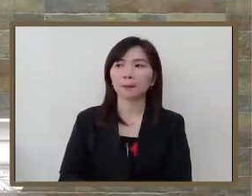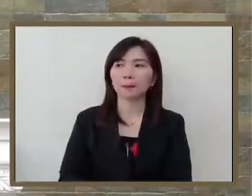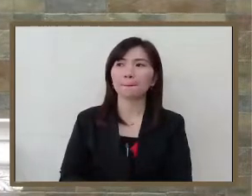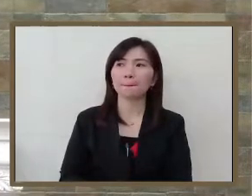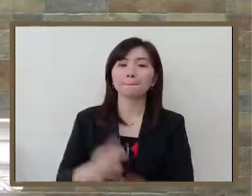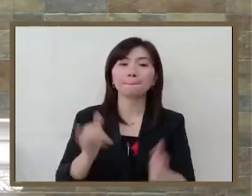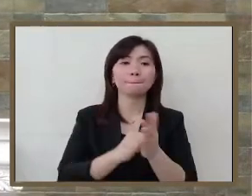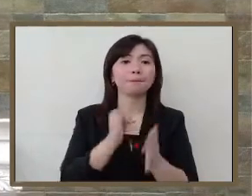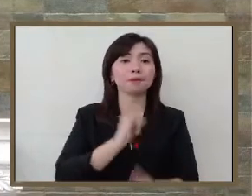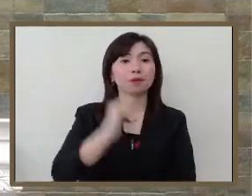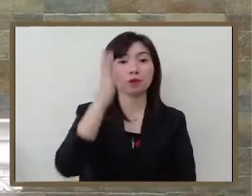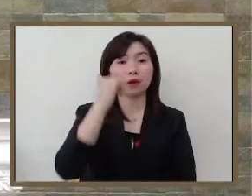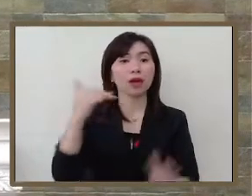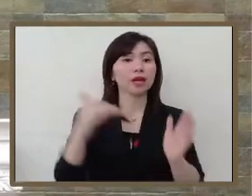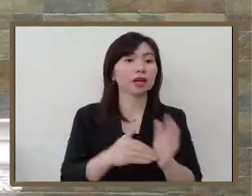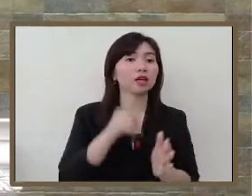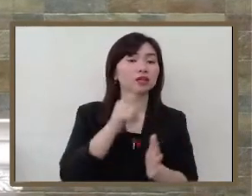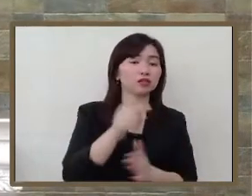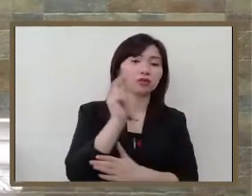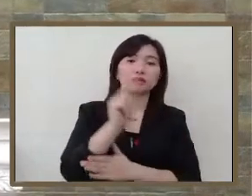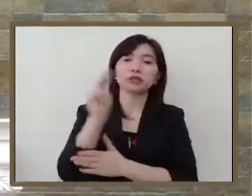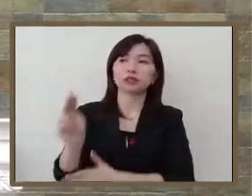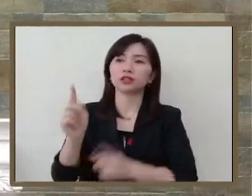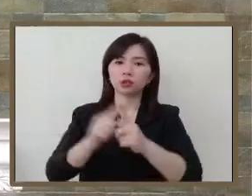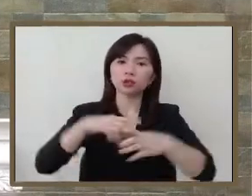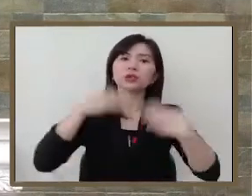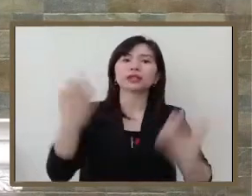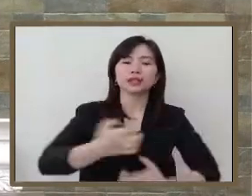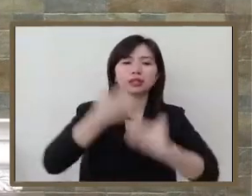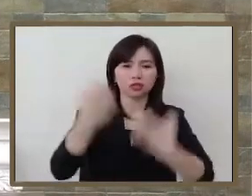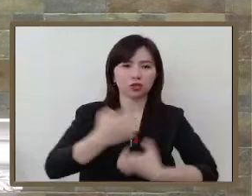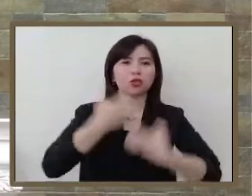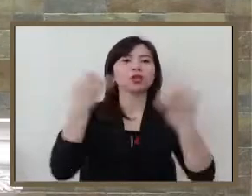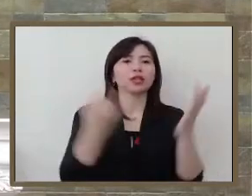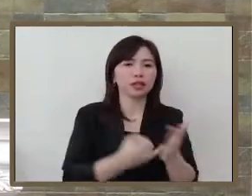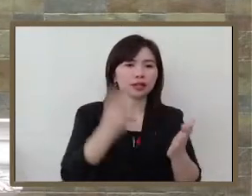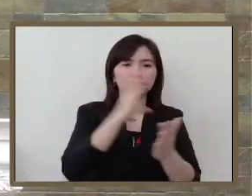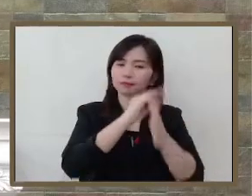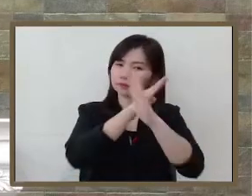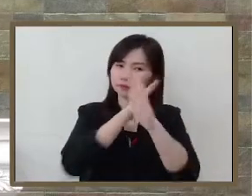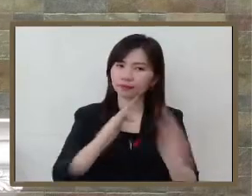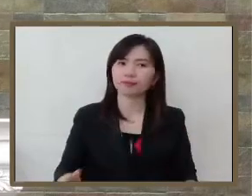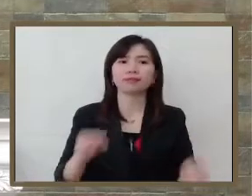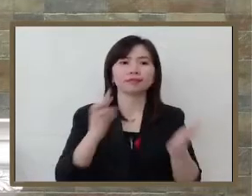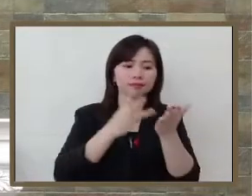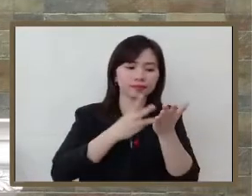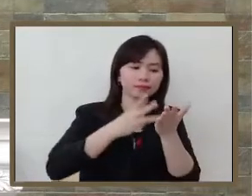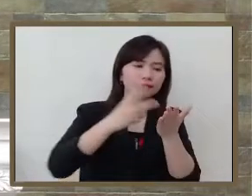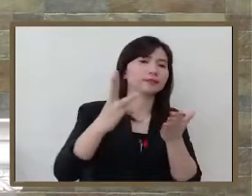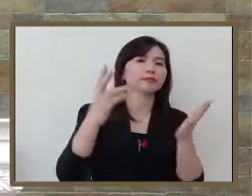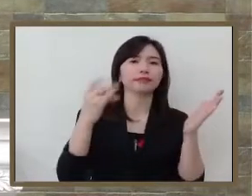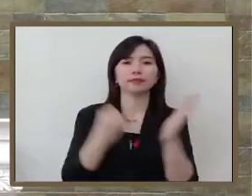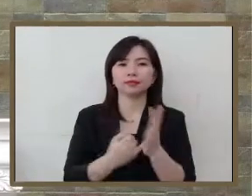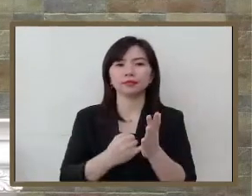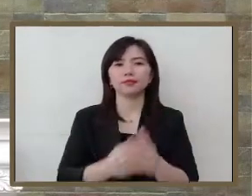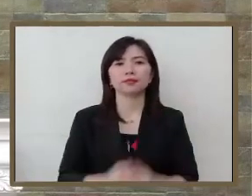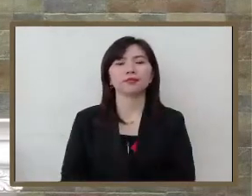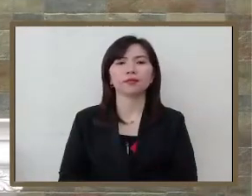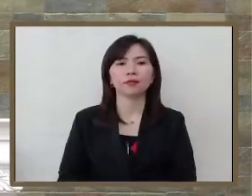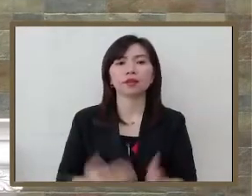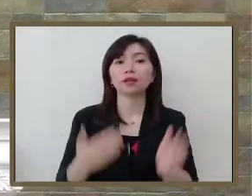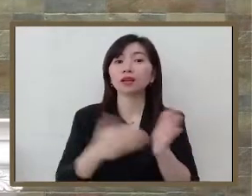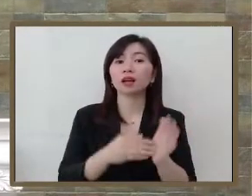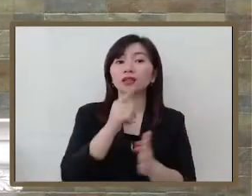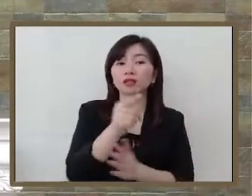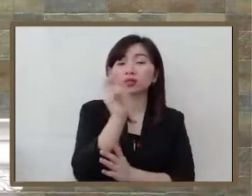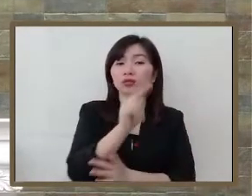That's why you have to enjoy it and don't spend it up. Kailangan mong ilagay ang